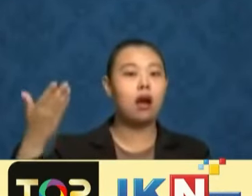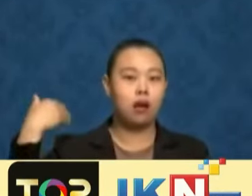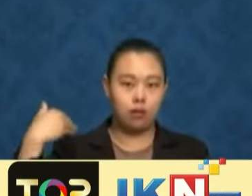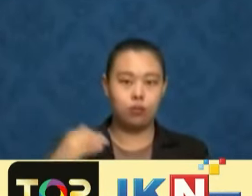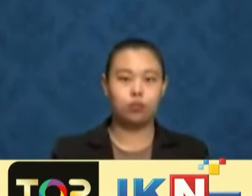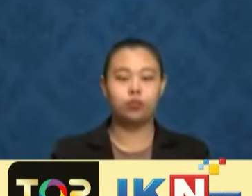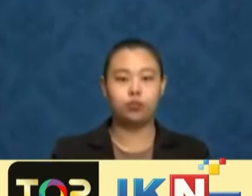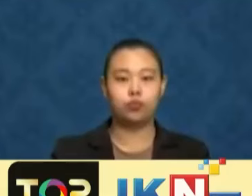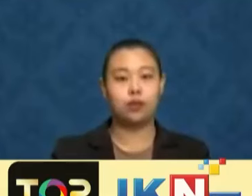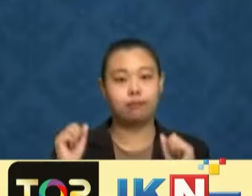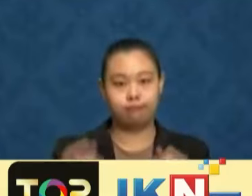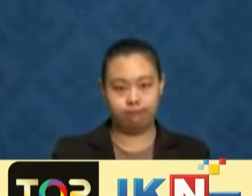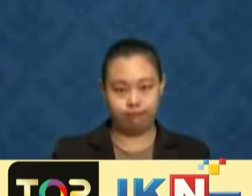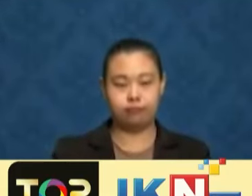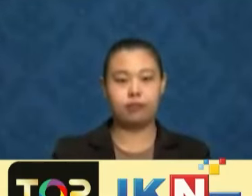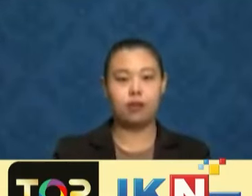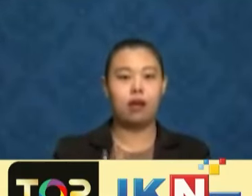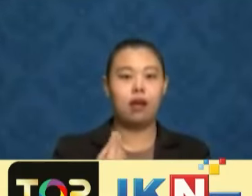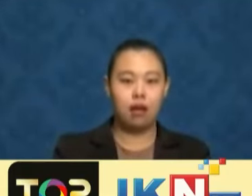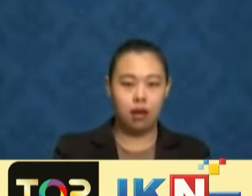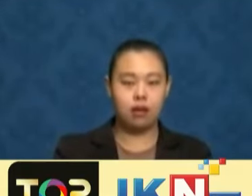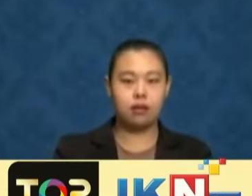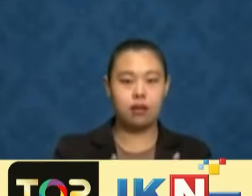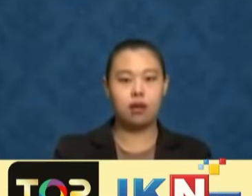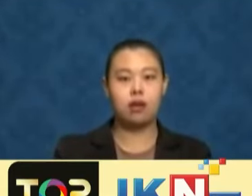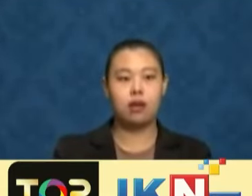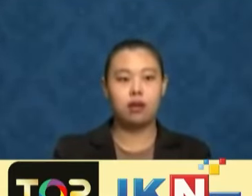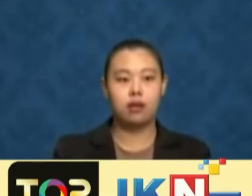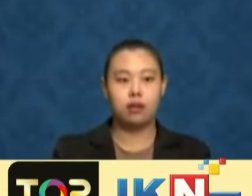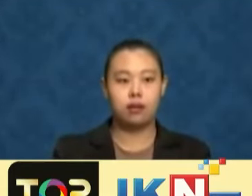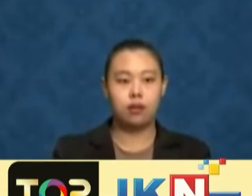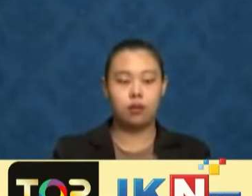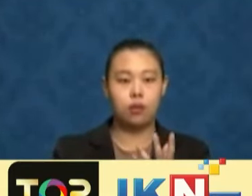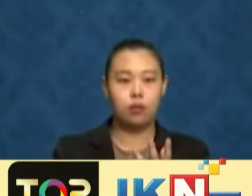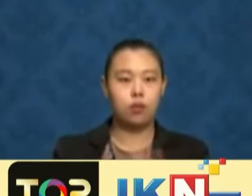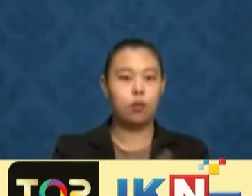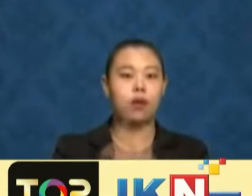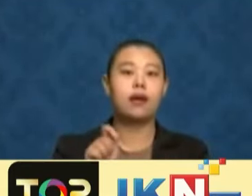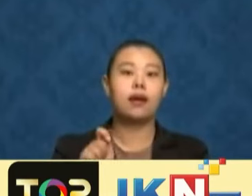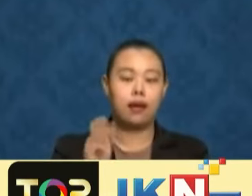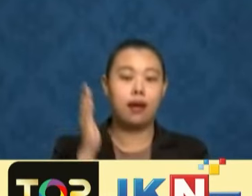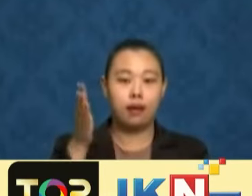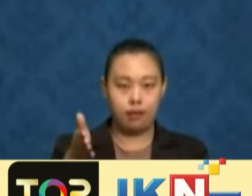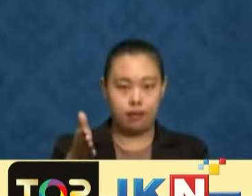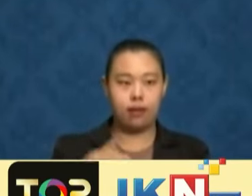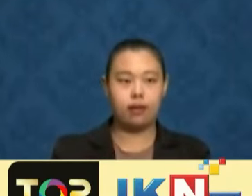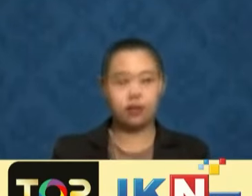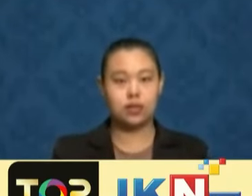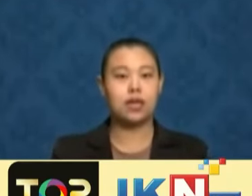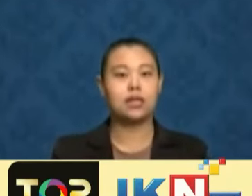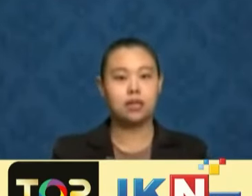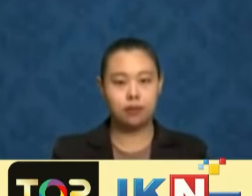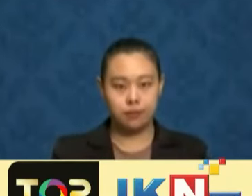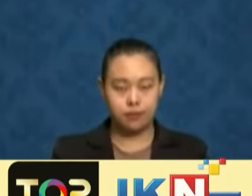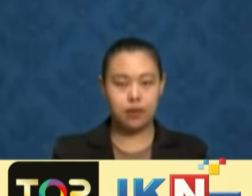เว้นนะคะหรือว่ากำหนดหลักเกณฑ์ใหม่ภายใต้มติของครม.ในอังคารหน้านี้ให้เป็นอัตรา 9,000 บาท